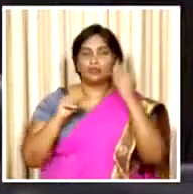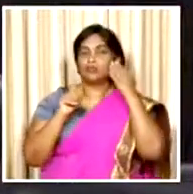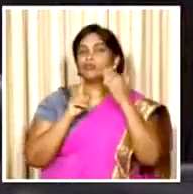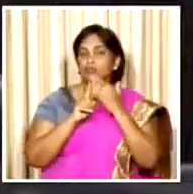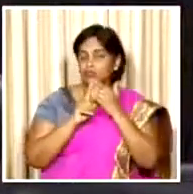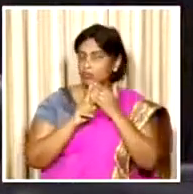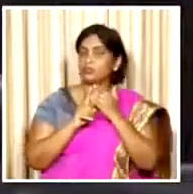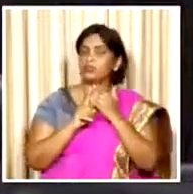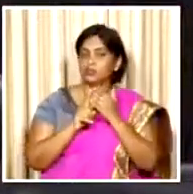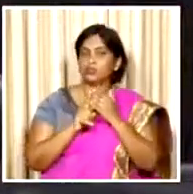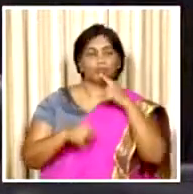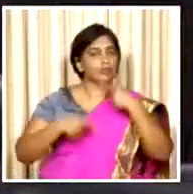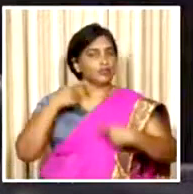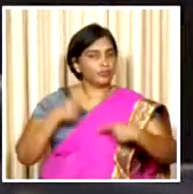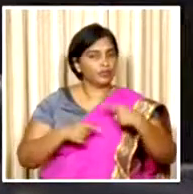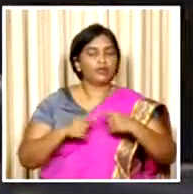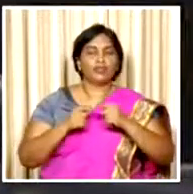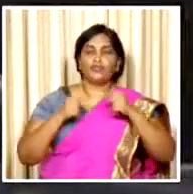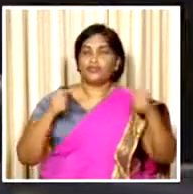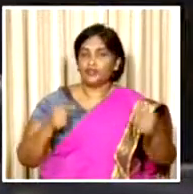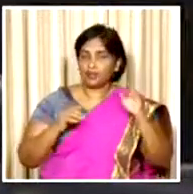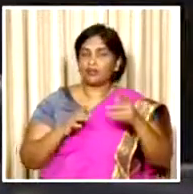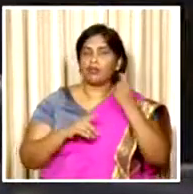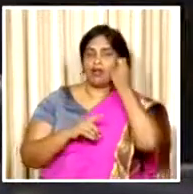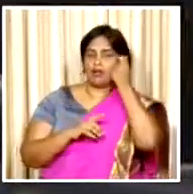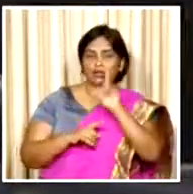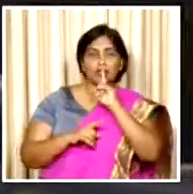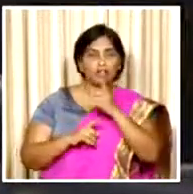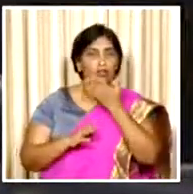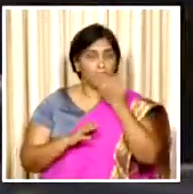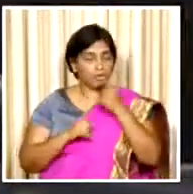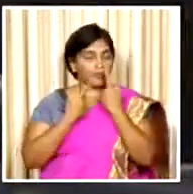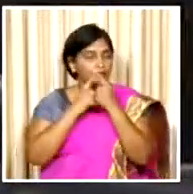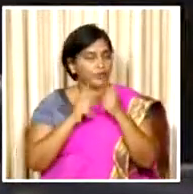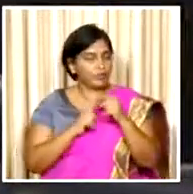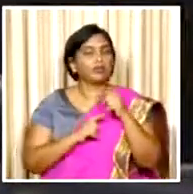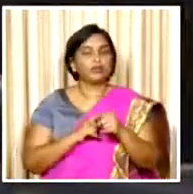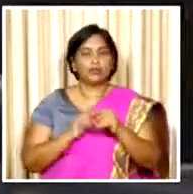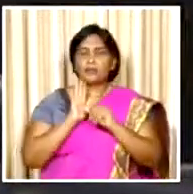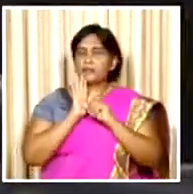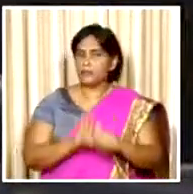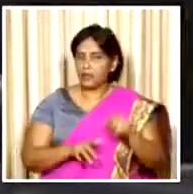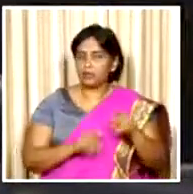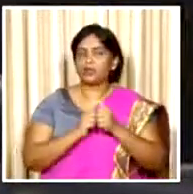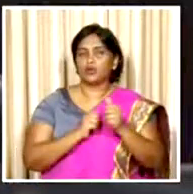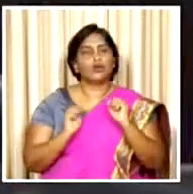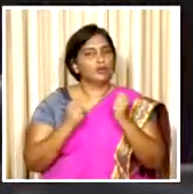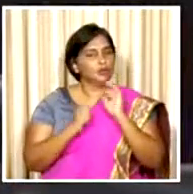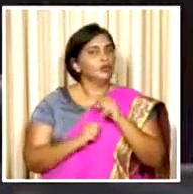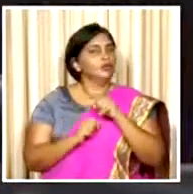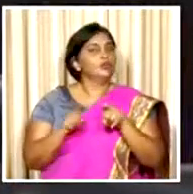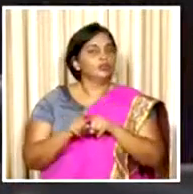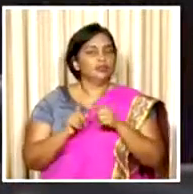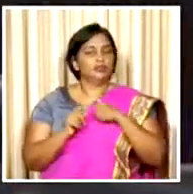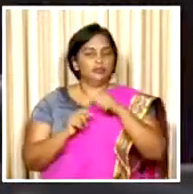තියෙන සංවාද විකල්ප පිළිබඳ මතුවෙන්න පුළුවන් සංවාද මර්ධනය කරන්න ගන්න උත්සාහයක්. ඒ නිසා